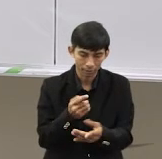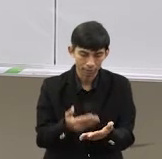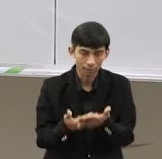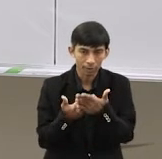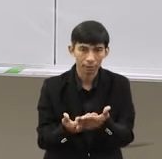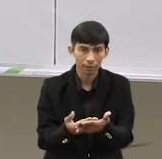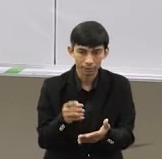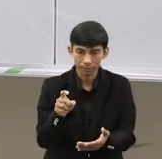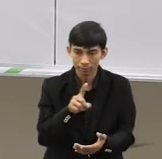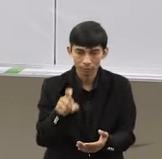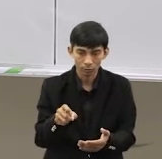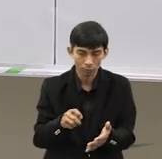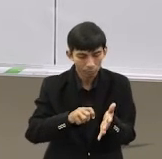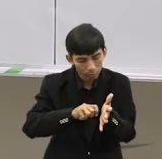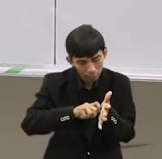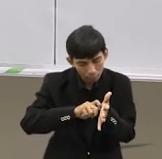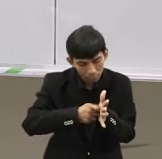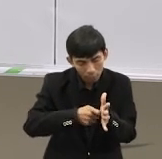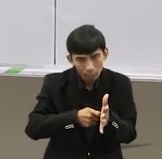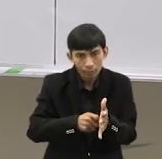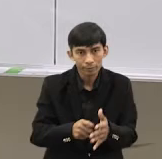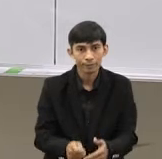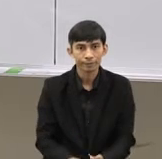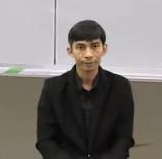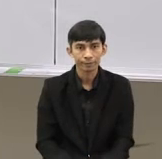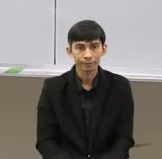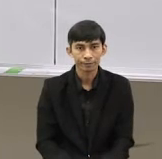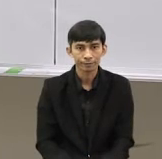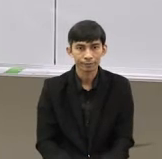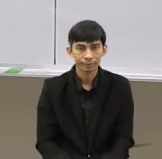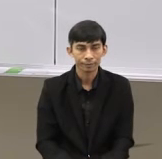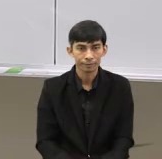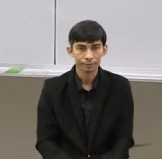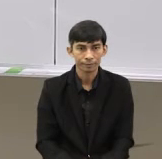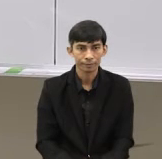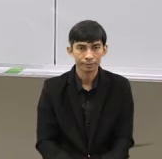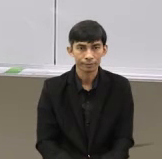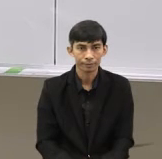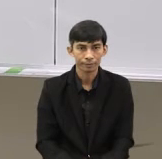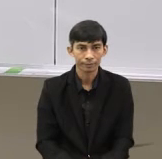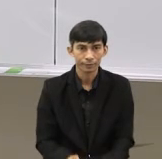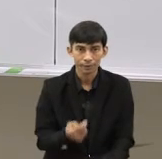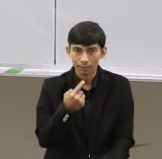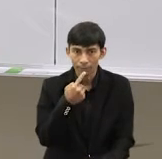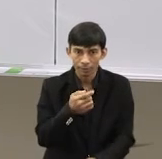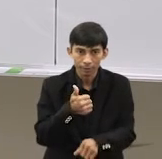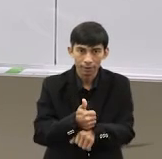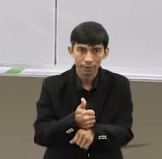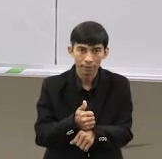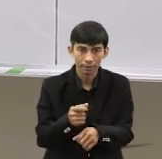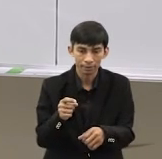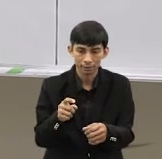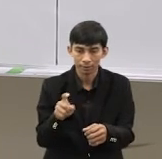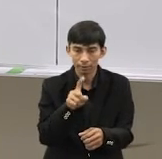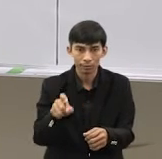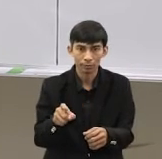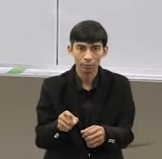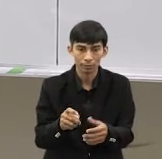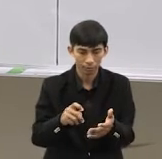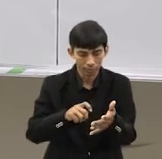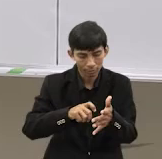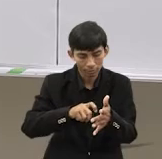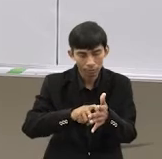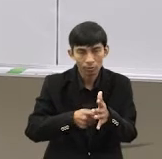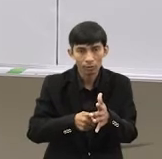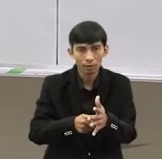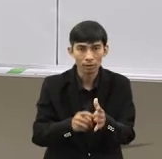nua cún lử hai bầm ráp rồi bỏ phật thiền nâng sầm nua cún lử đại khá trứ ở xóm sọp